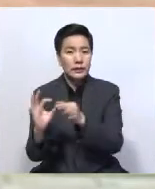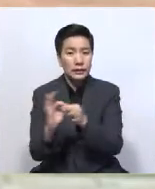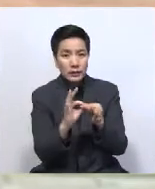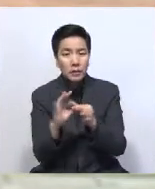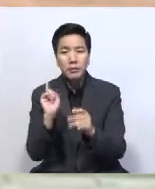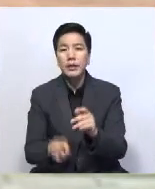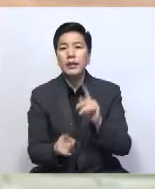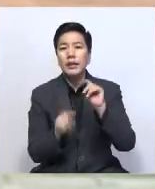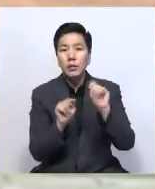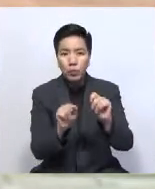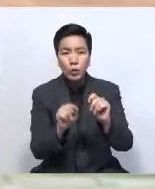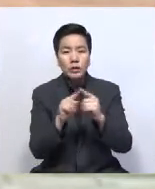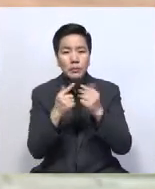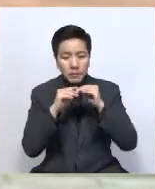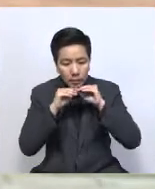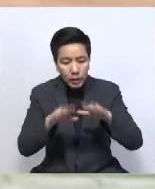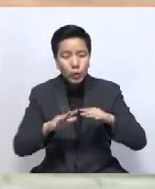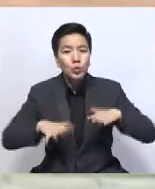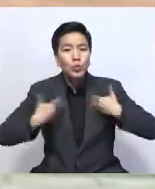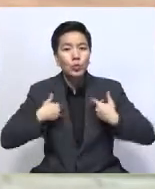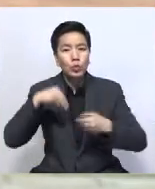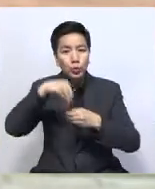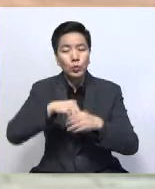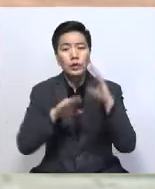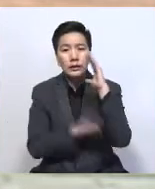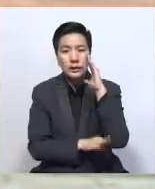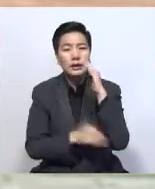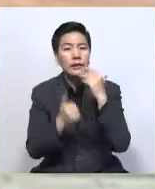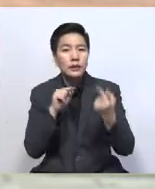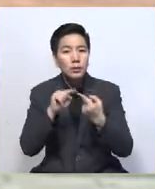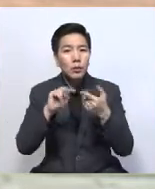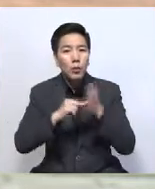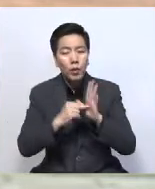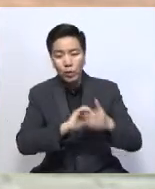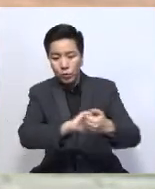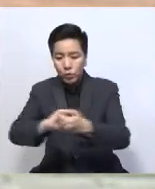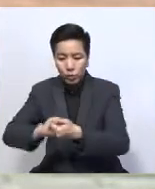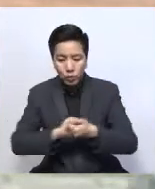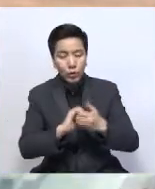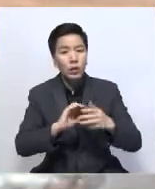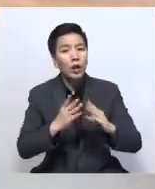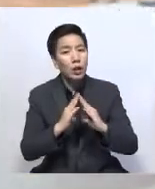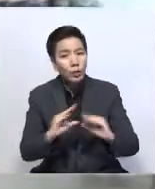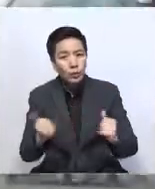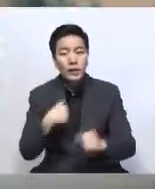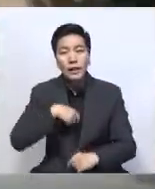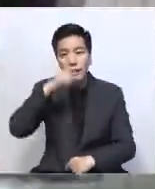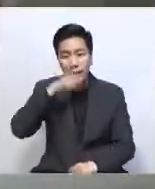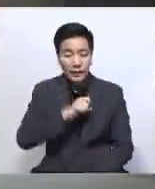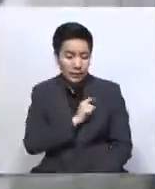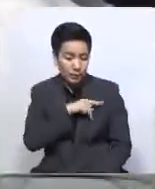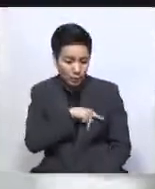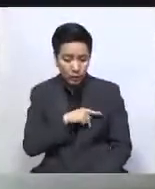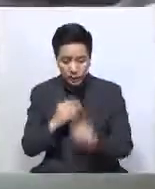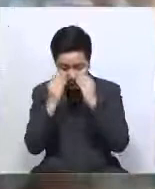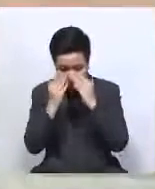เป็นตำบลที่ประกาศให้ความสันติสุขเกิดขึ้นในพื้นที่ที่สามารถอยู่ร่วมกันได้อย่างสันติสุขระหว่างไทยพุทธและไทยมุ